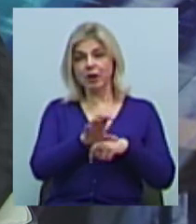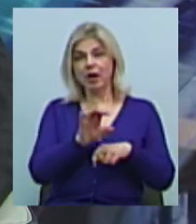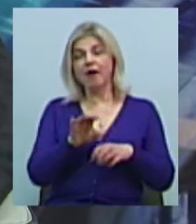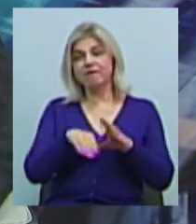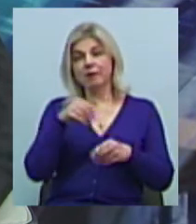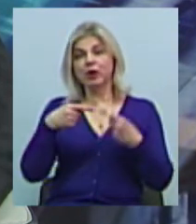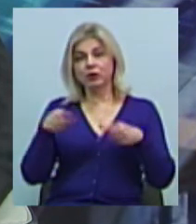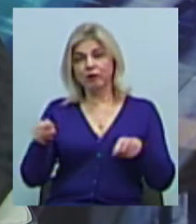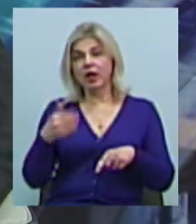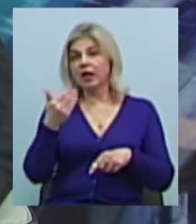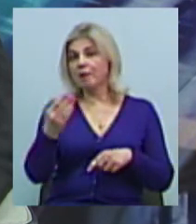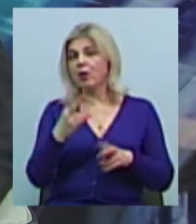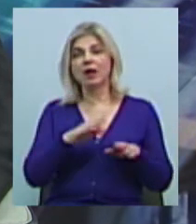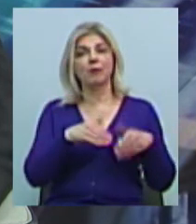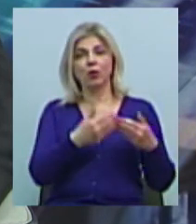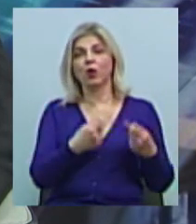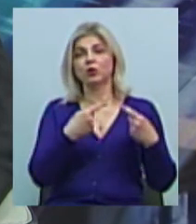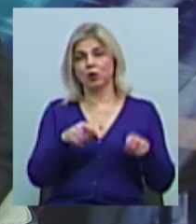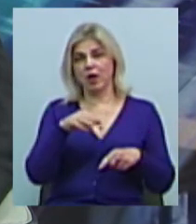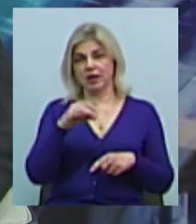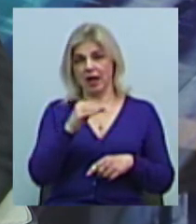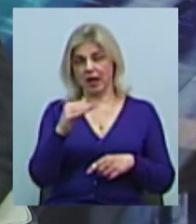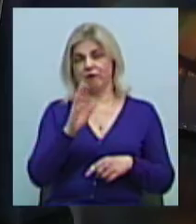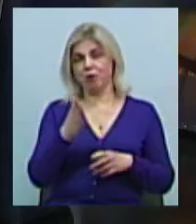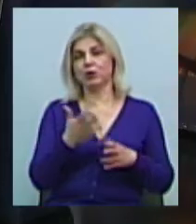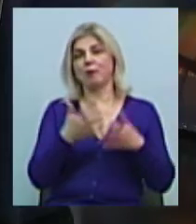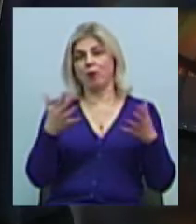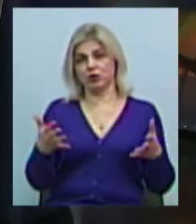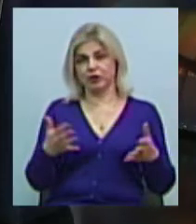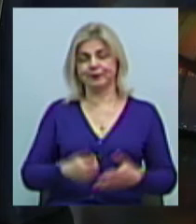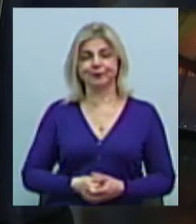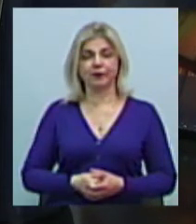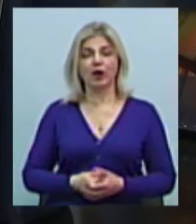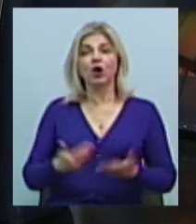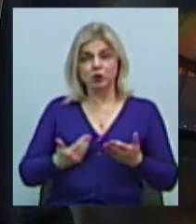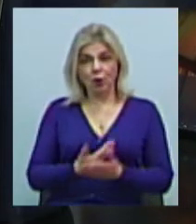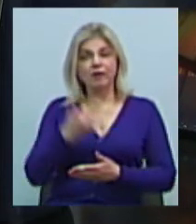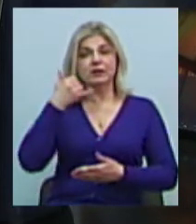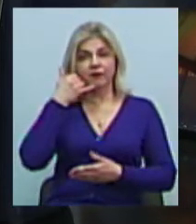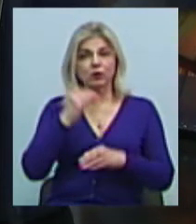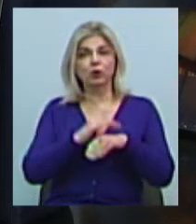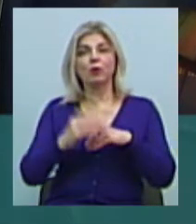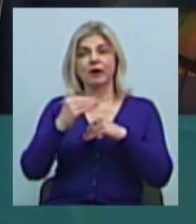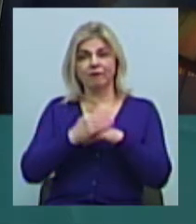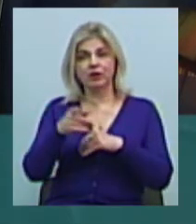то йому не запропонують такий тариф. Там тариф буде значно вищий. У нас знову дзвінок, давайте послухаємо. Добрий вечір, ви в ефірі. Алло.